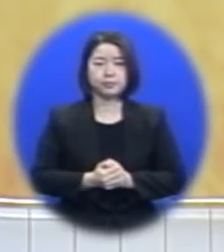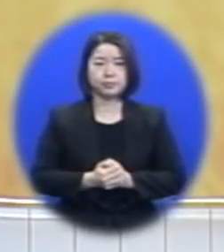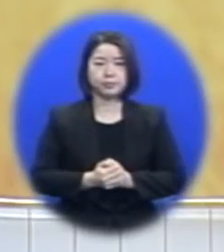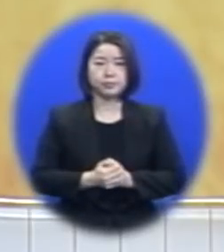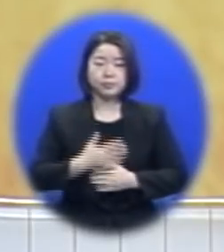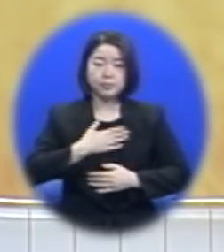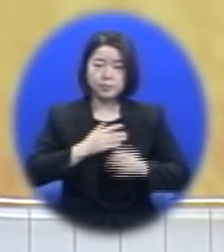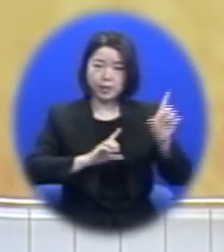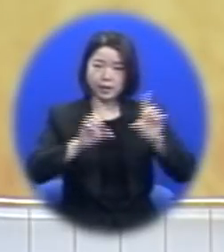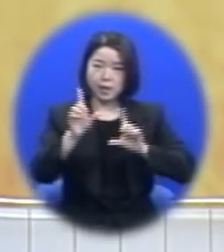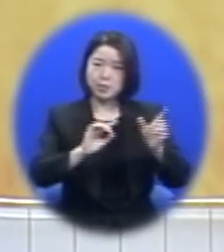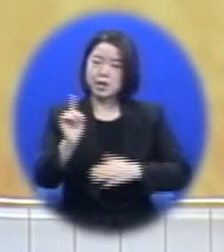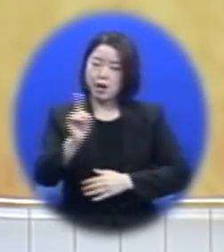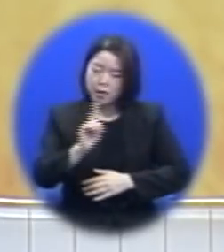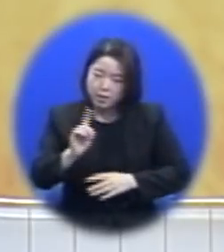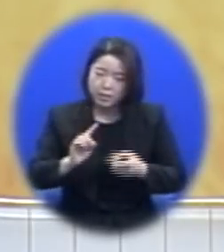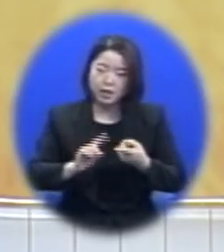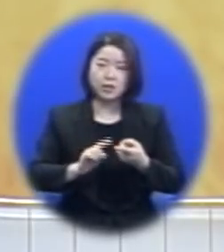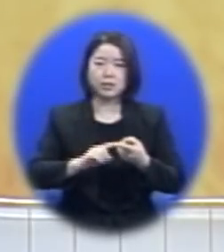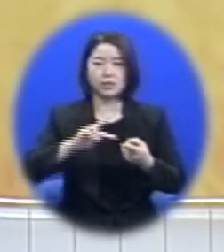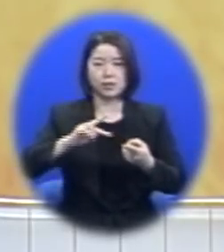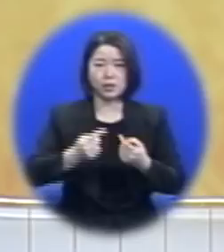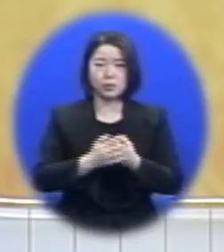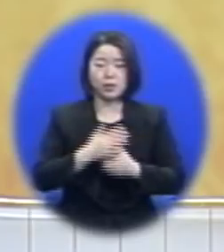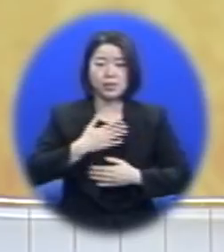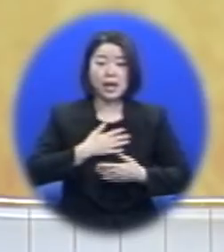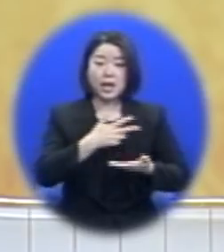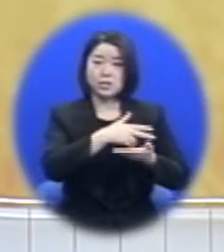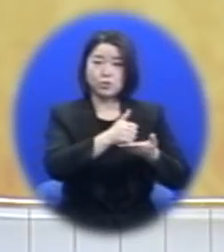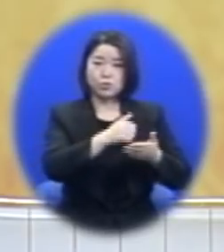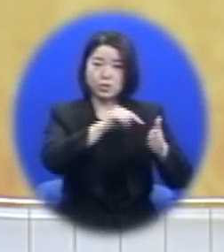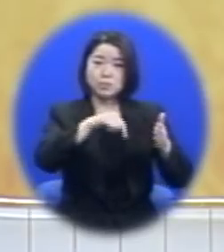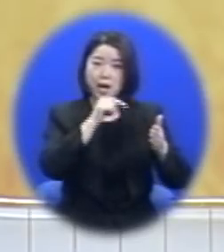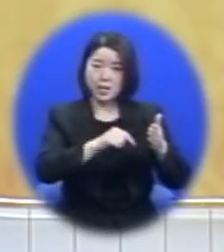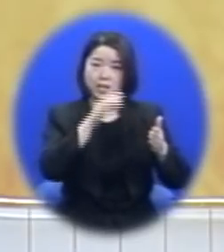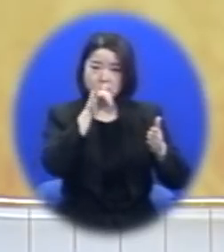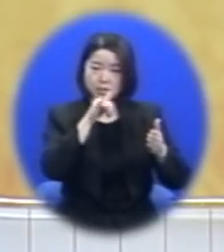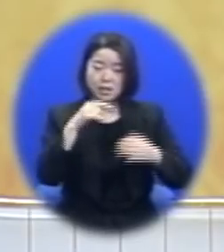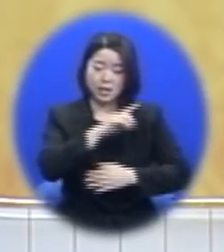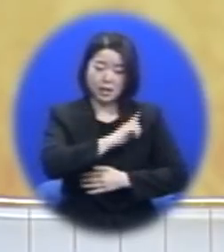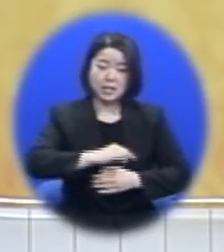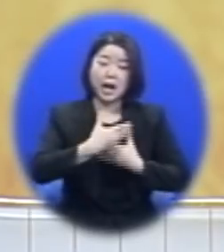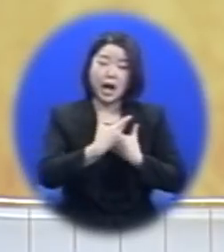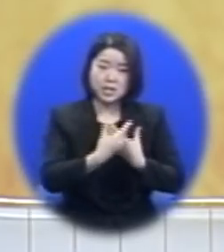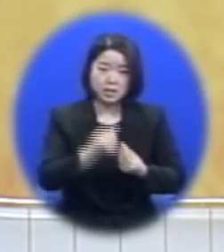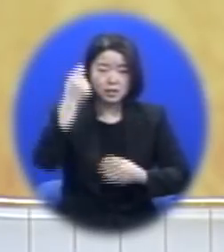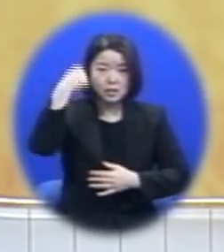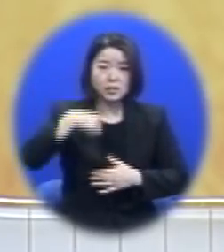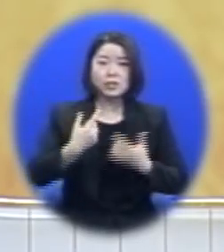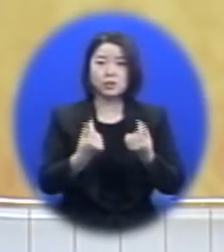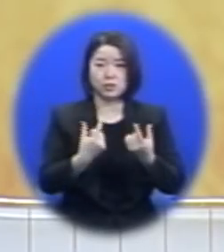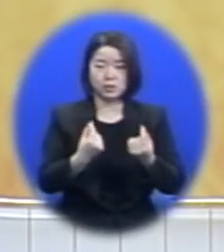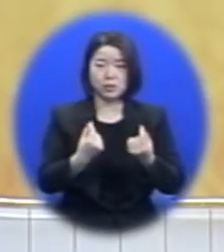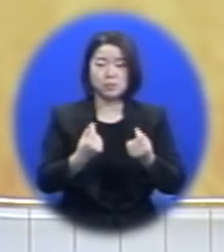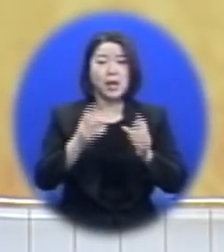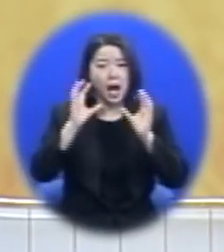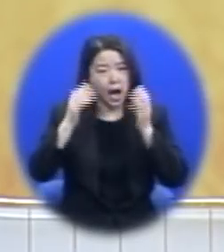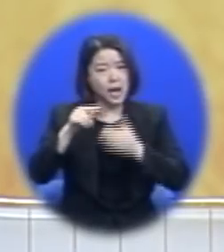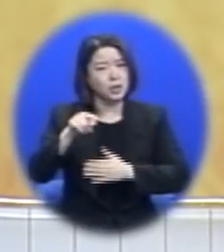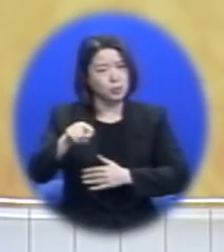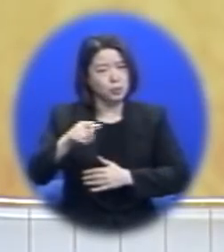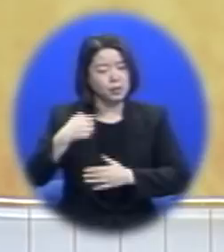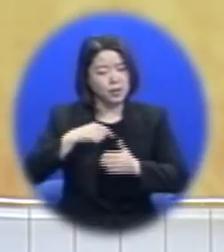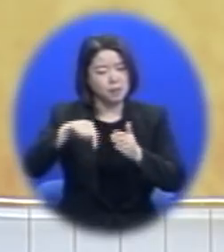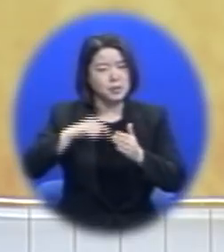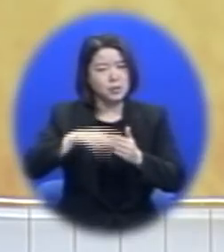내 모습이 어떠하더라도 내가 주님 품에 있을 때 가장 안전함을 느끼는 것처럼 아이도 그럴 거라는 마음이